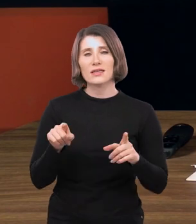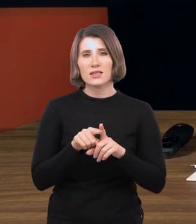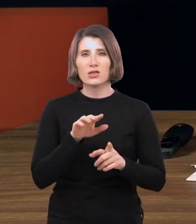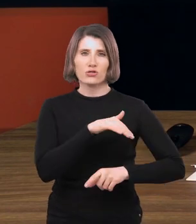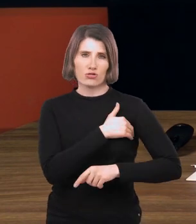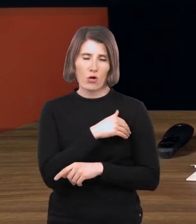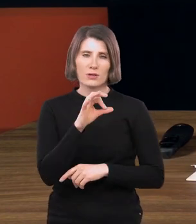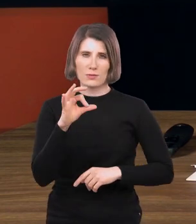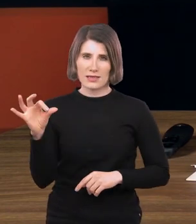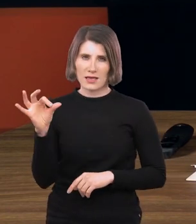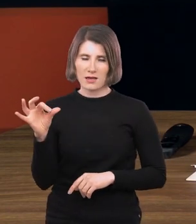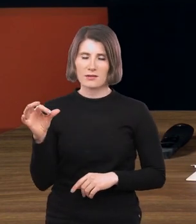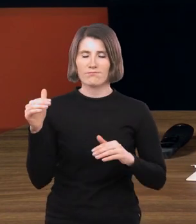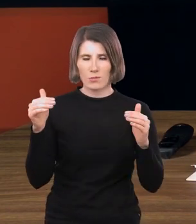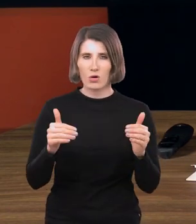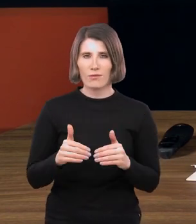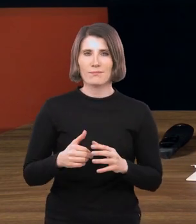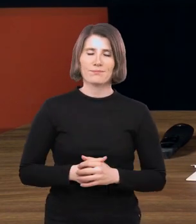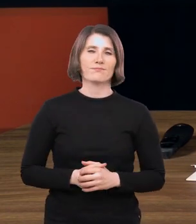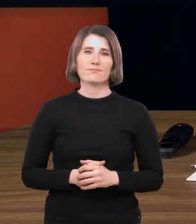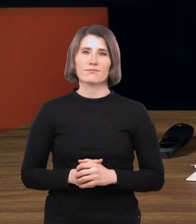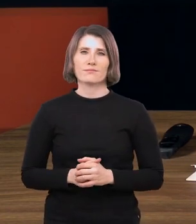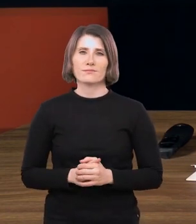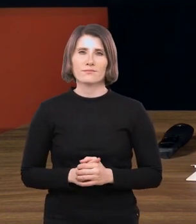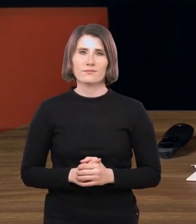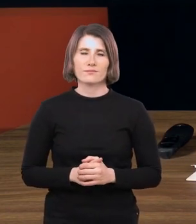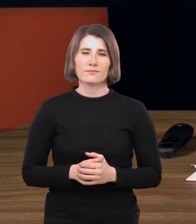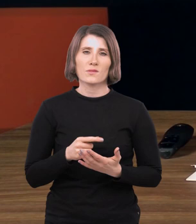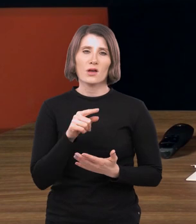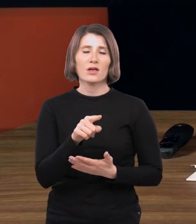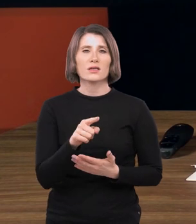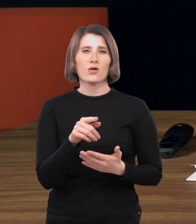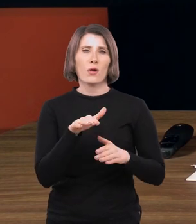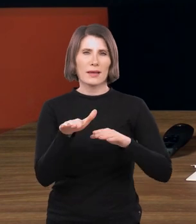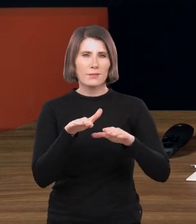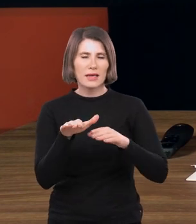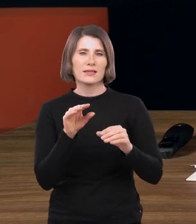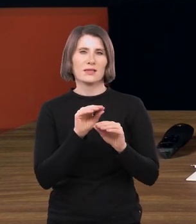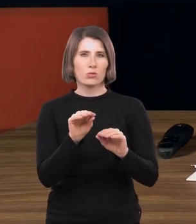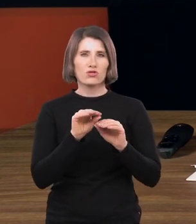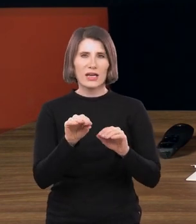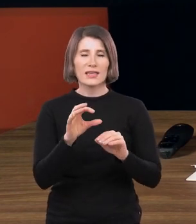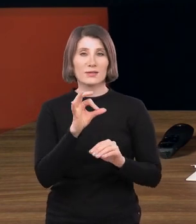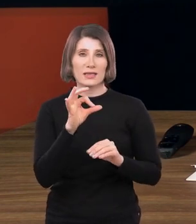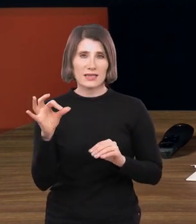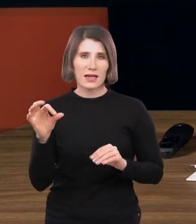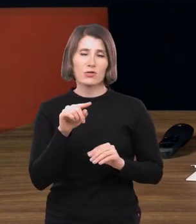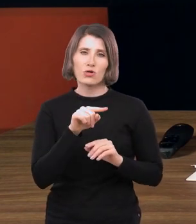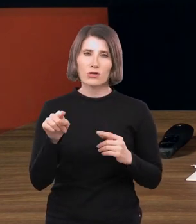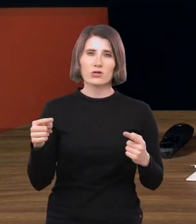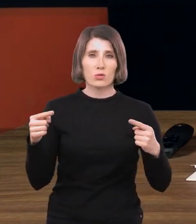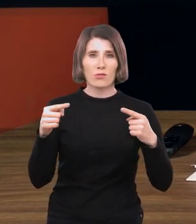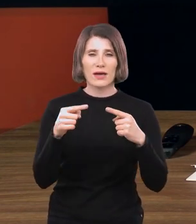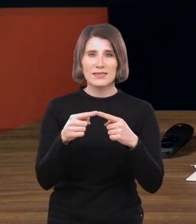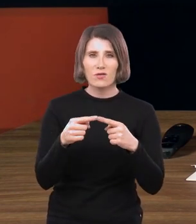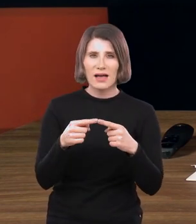szkołach specjalnych. O ile placówki specjalne są rzeczywiście dostosowane do potrzeb